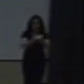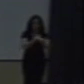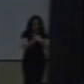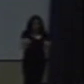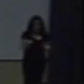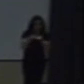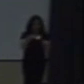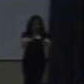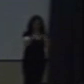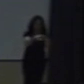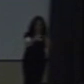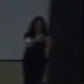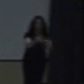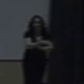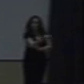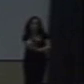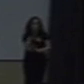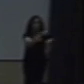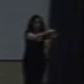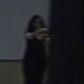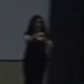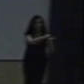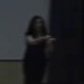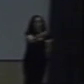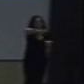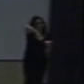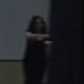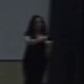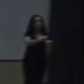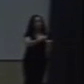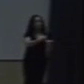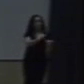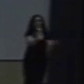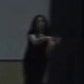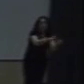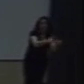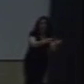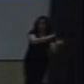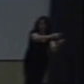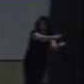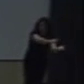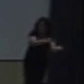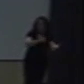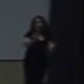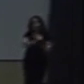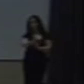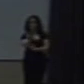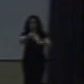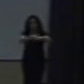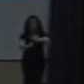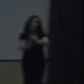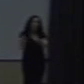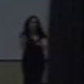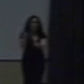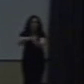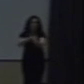una divisió en la societat de la gent que activament vol quedar informada i la gent que espera que mitjans que potser, com deia la Sílvia, no tenen aquest